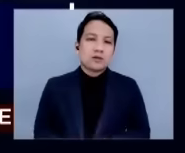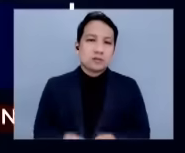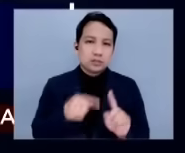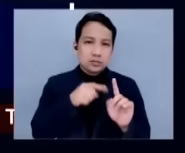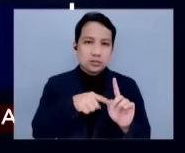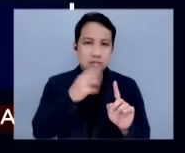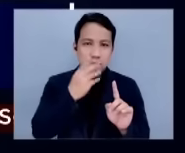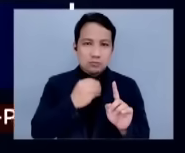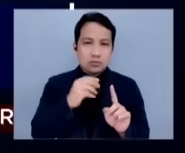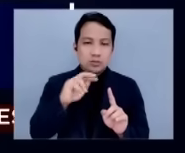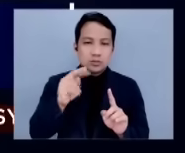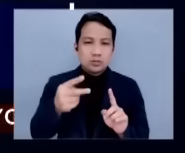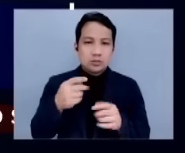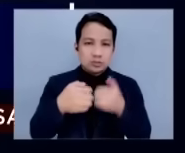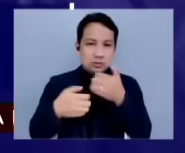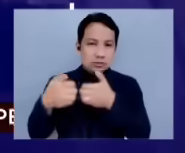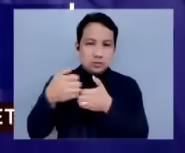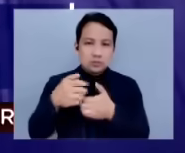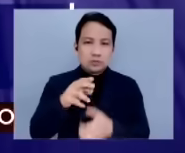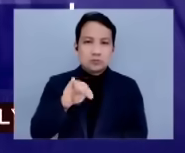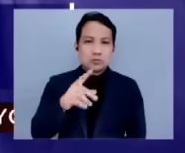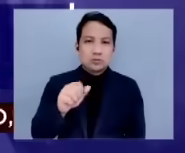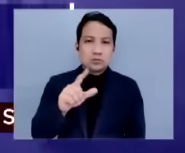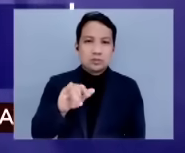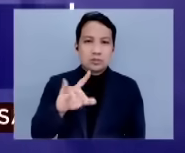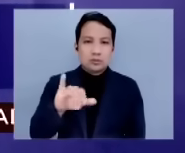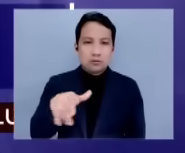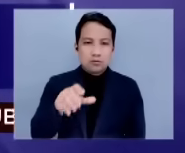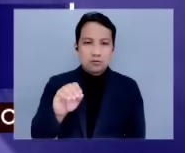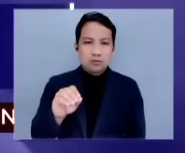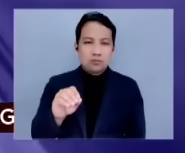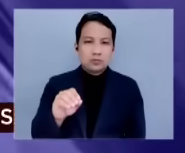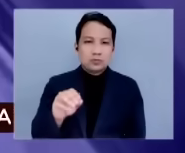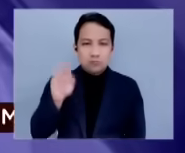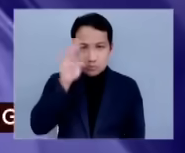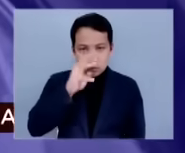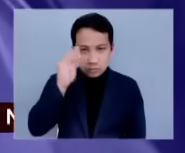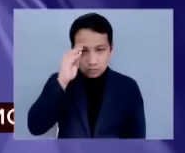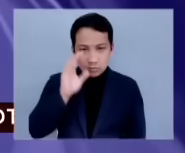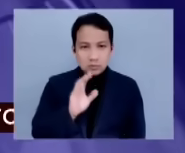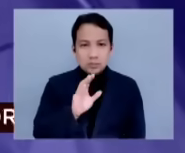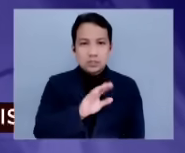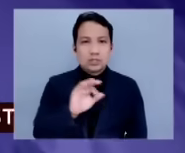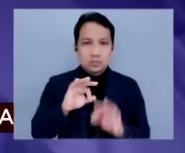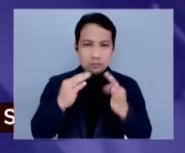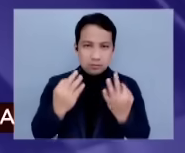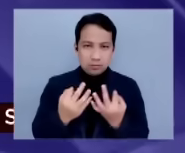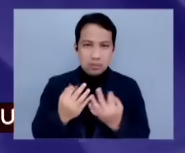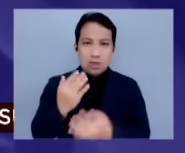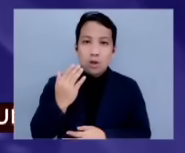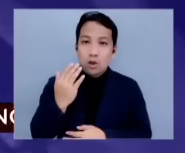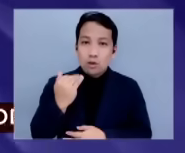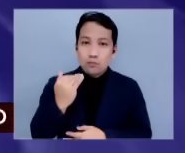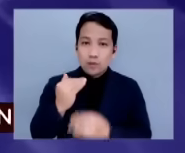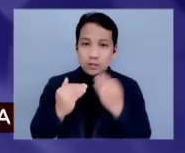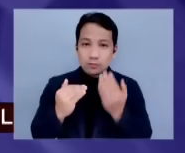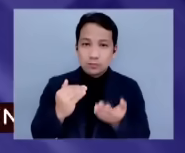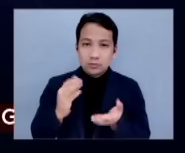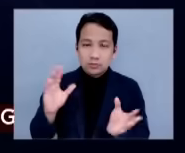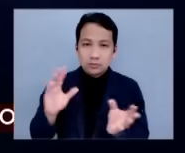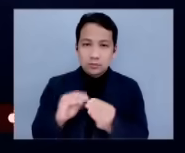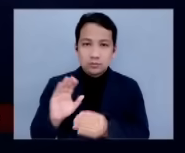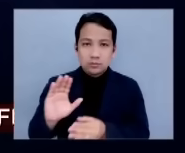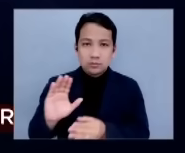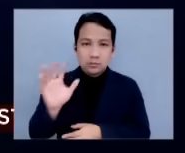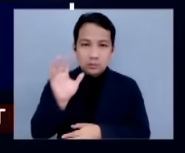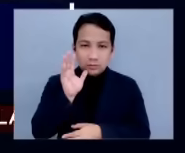Second Engineer Nixon Alejo. Labis ang pag-aalala ng kanyang pamilya, lalo't kamamatay lang din ng kanilang ina.